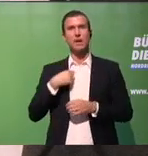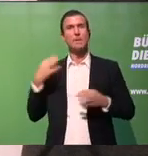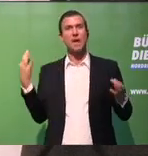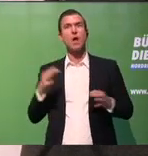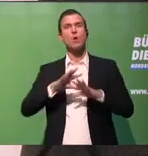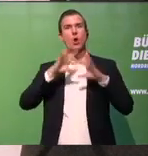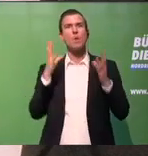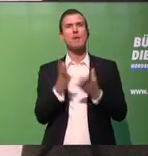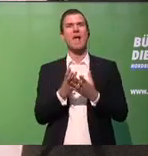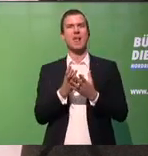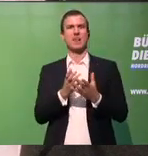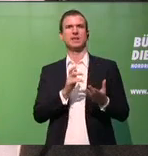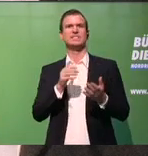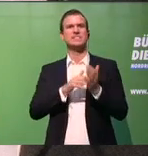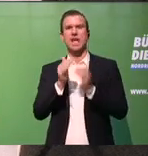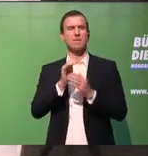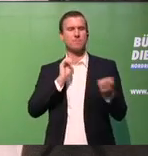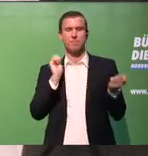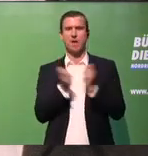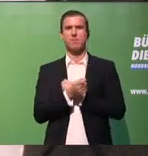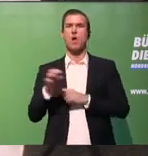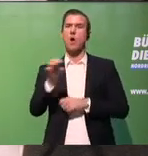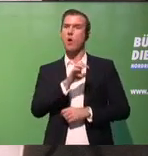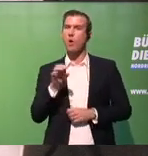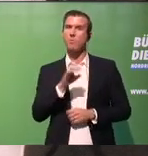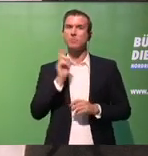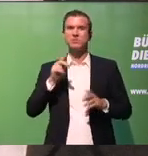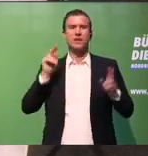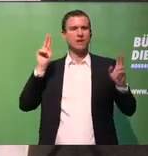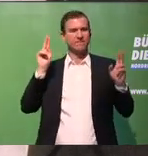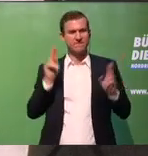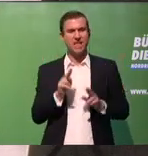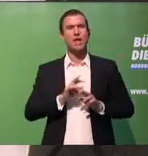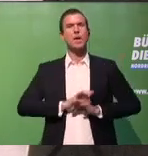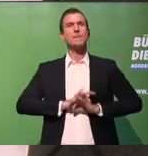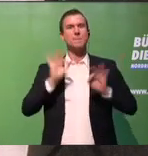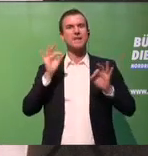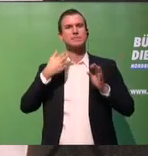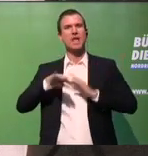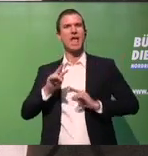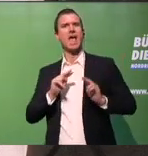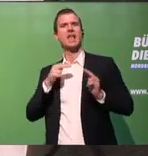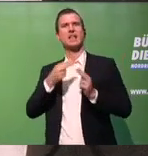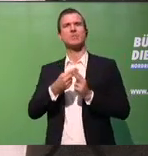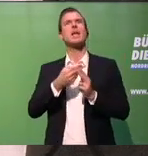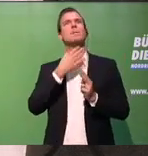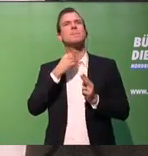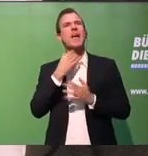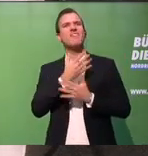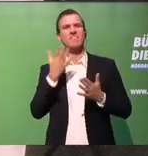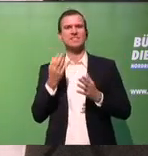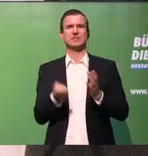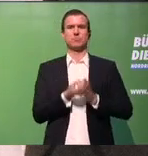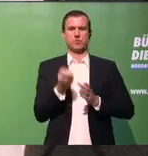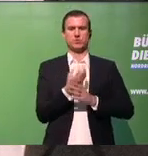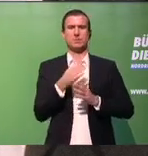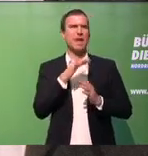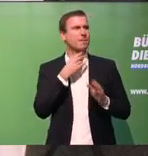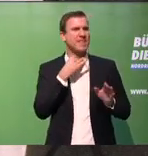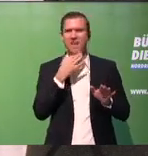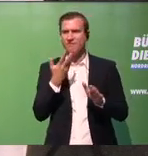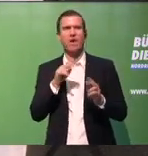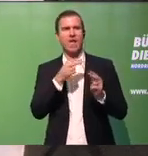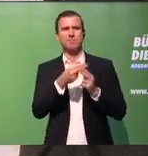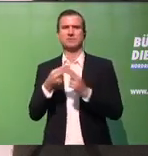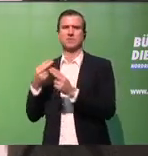globalen Systemwechsel und Europa muss weniger, besser und angepasster an die Bedürfnisse produzieren.